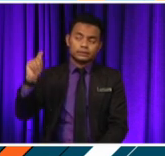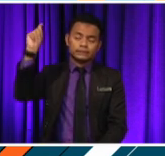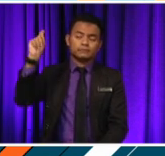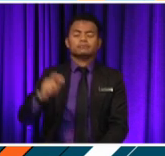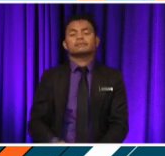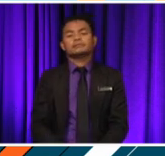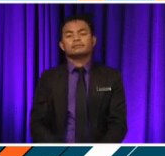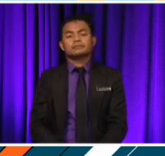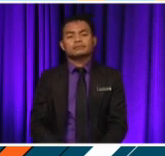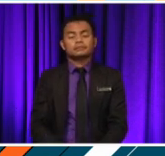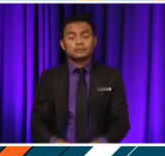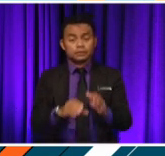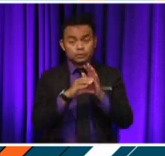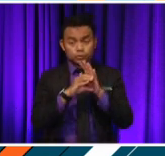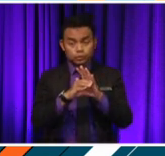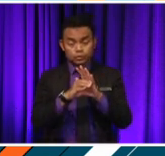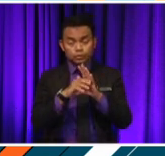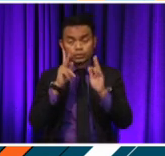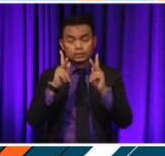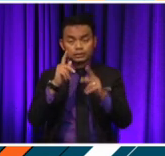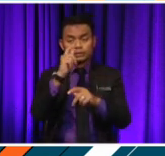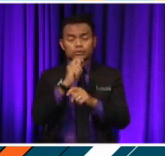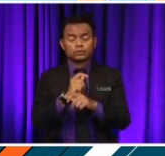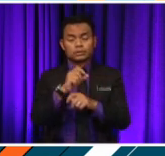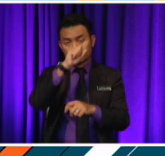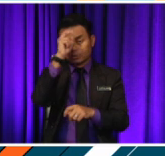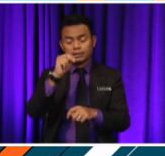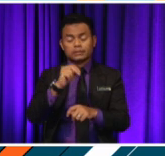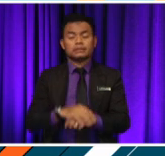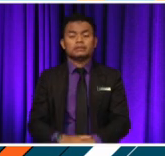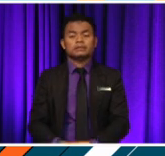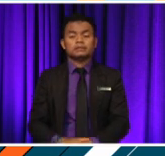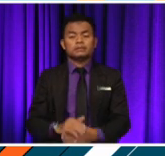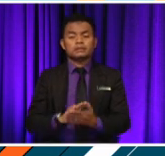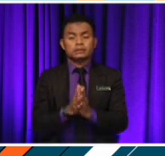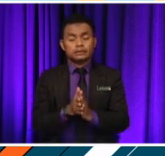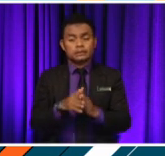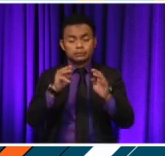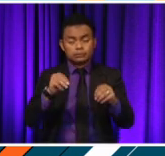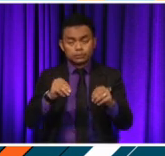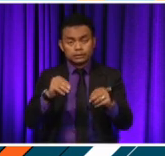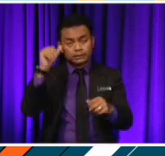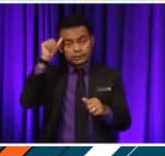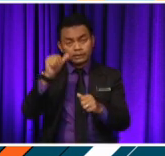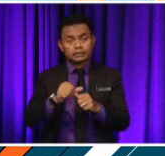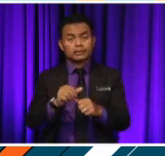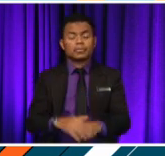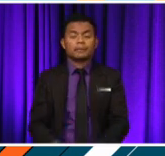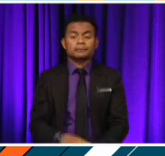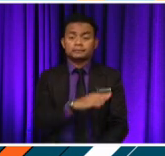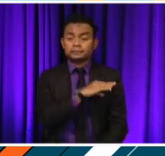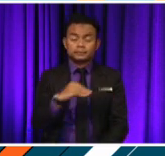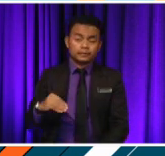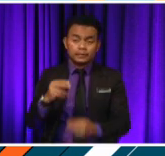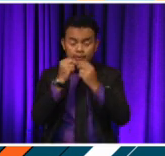contohlah ingat kata tugas soalan supaya menurut memberikan isi atau fakta saja dan ayat lengkap jasanya tekan